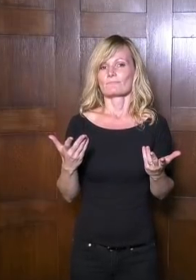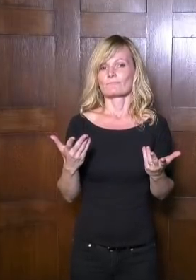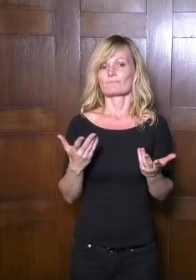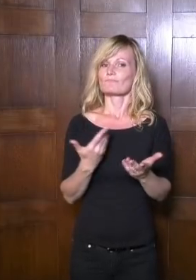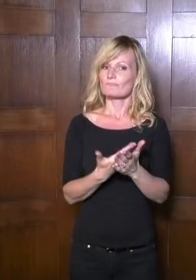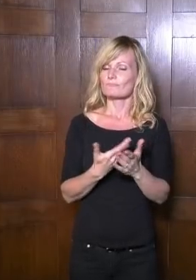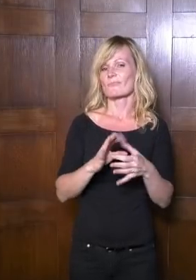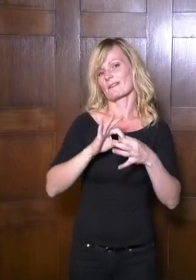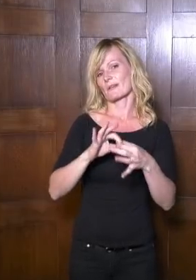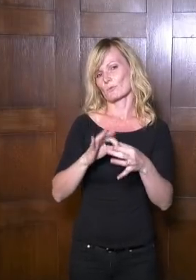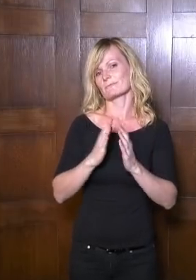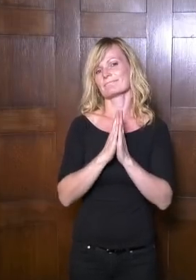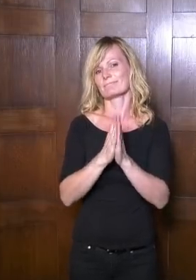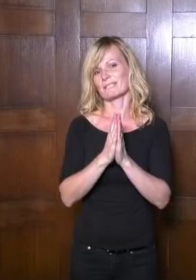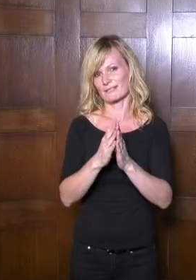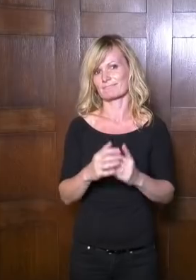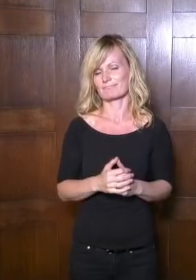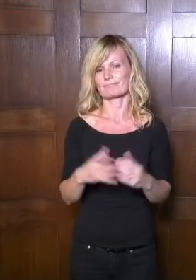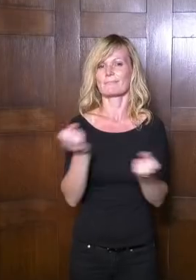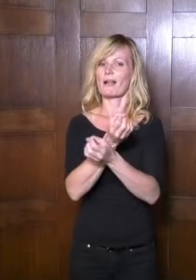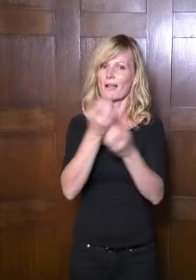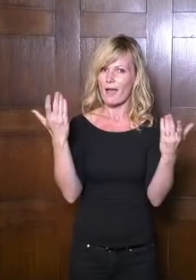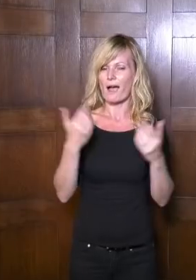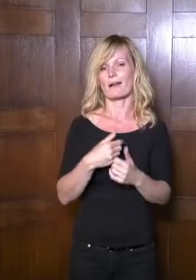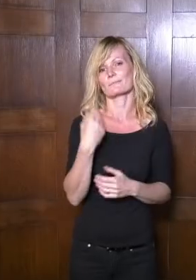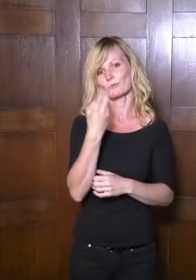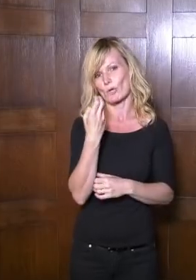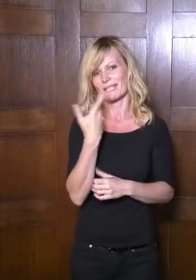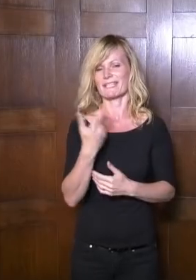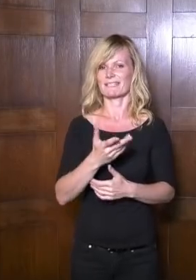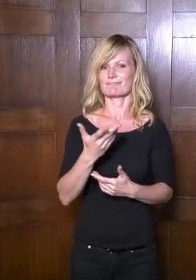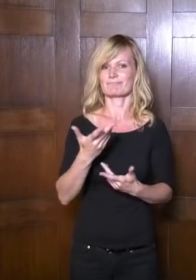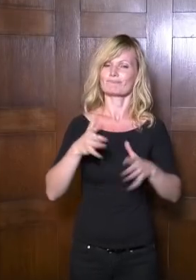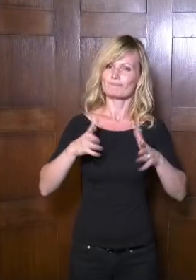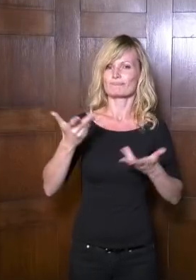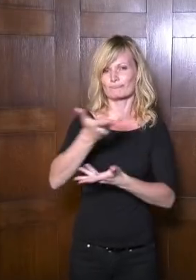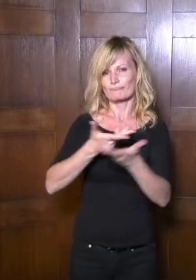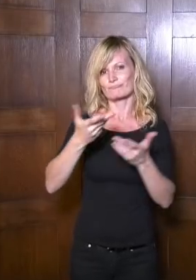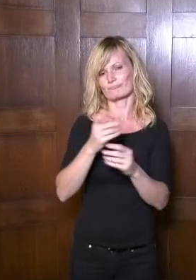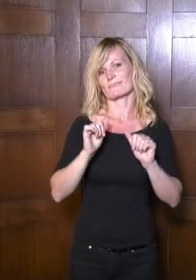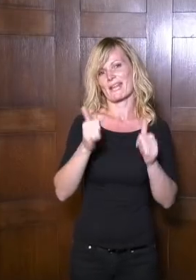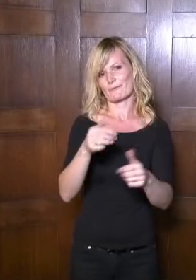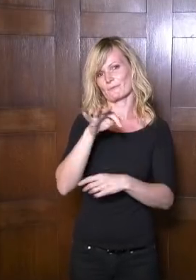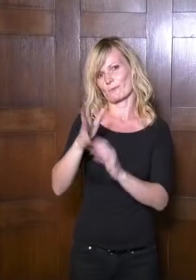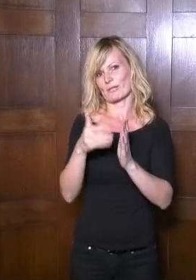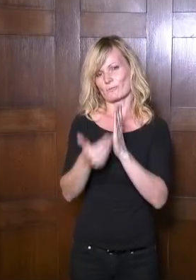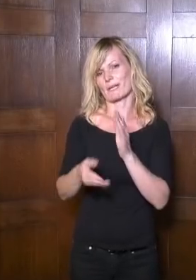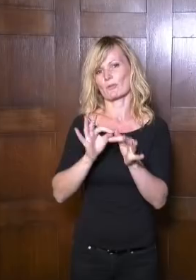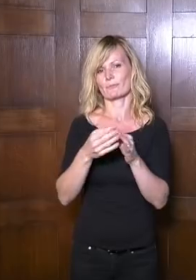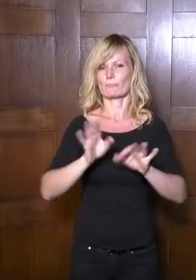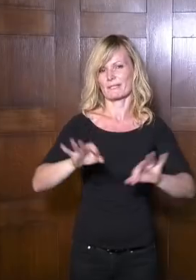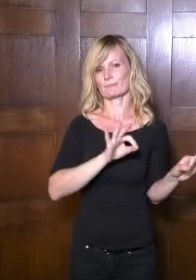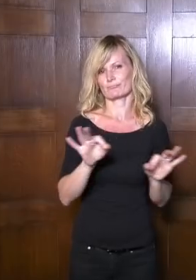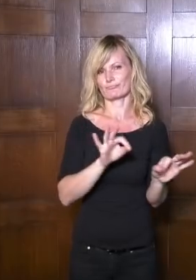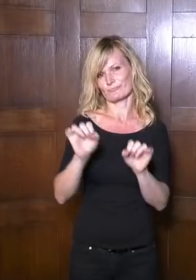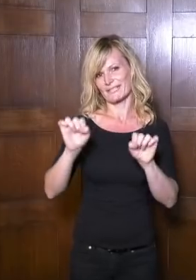damit verbunden ist die Bitte, sich klar und deutlich zu artikulieren. Das hilft den Damen da